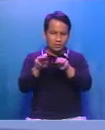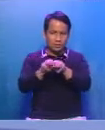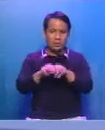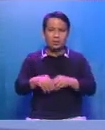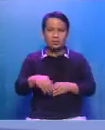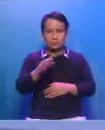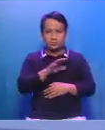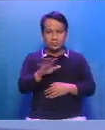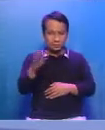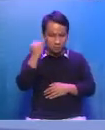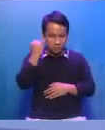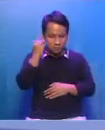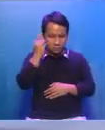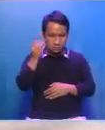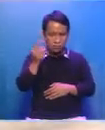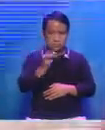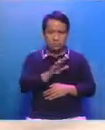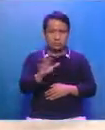yan, si Jenny Dongon.